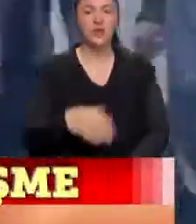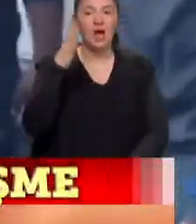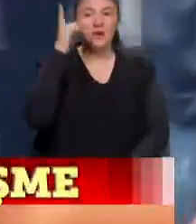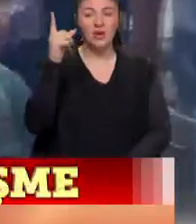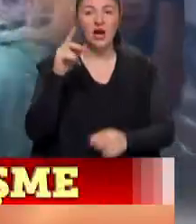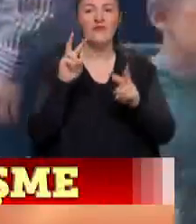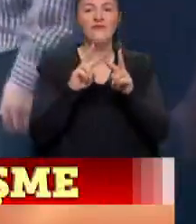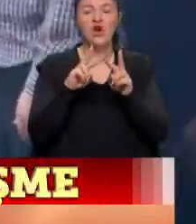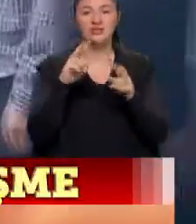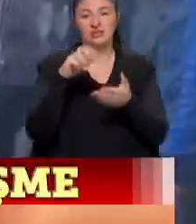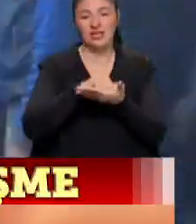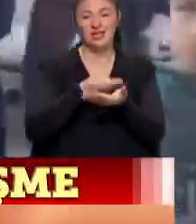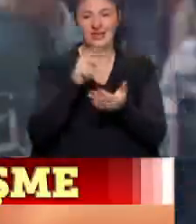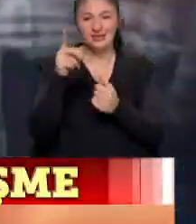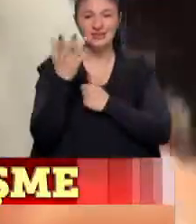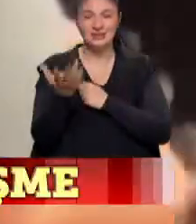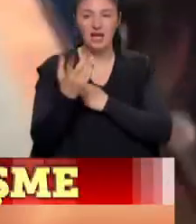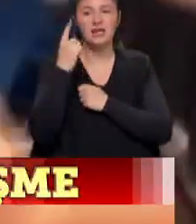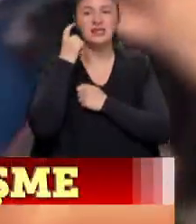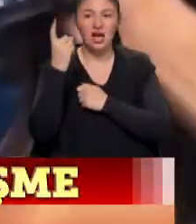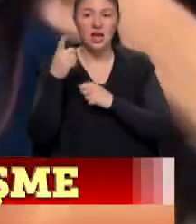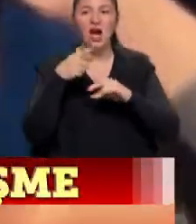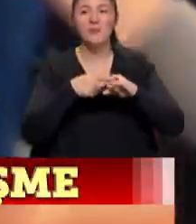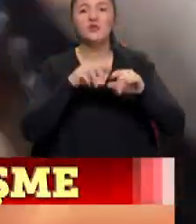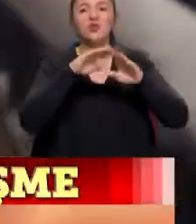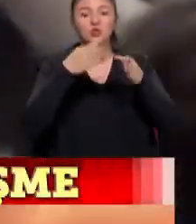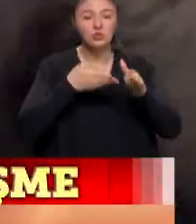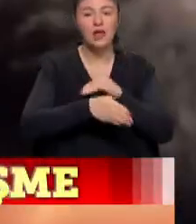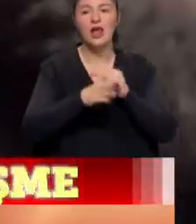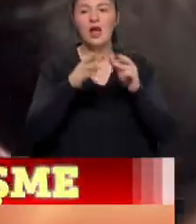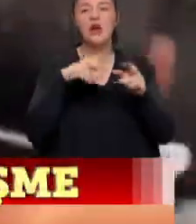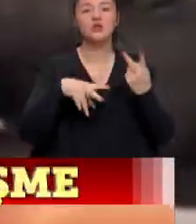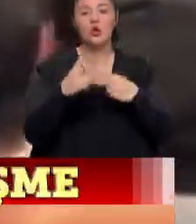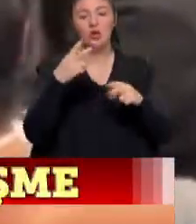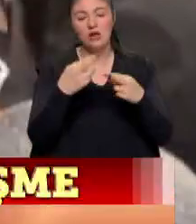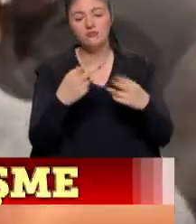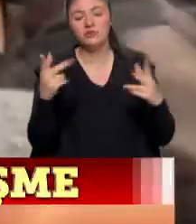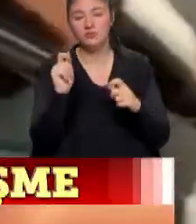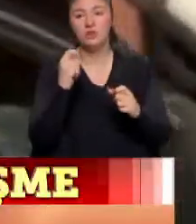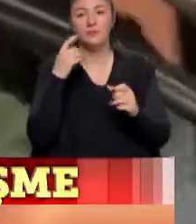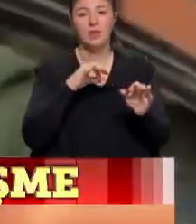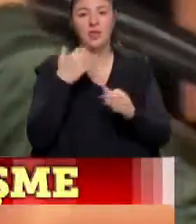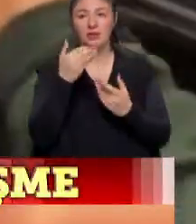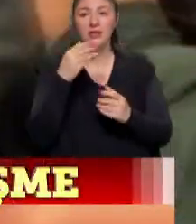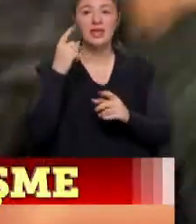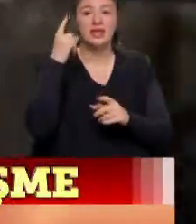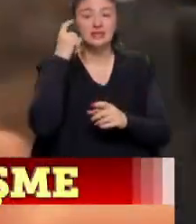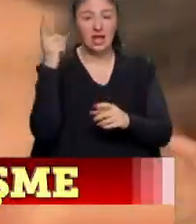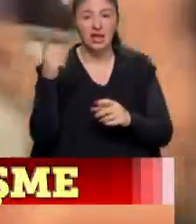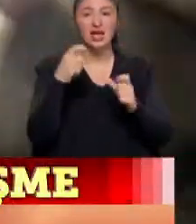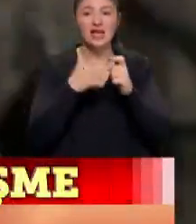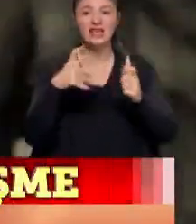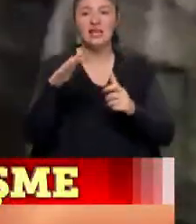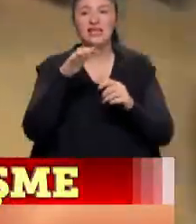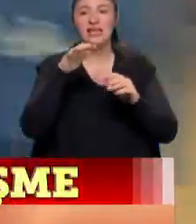Amerikan Wall Street Journal gazetesi ise İsrail'in Hamas'ın tünel ağını yok edecek planını yazdı. Gazetenin iddiasına göre İsrail Gazze'deki